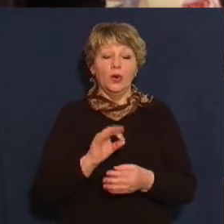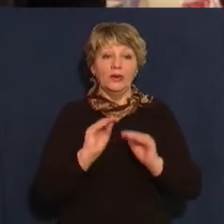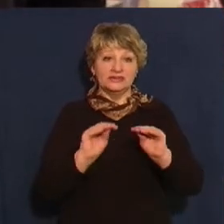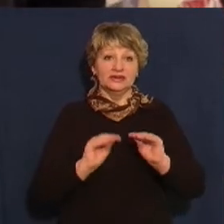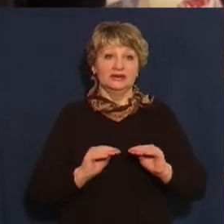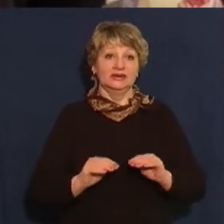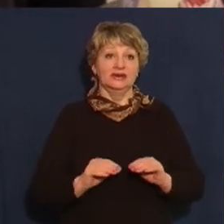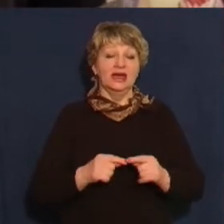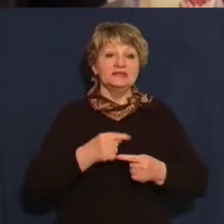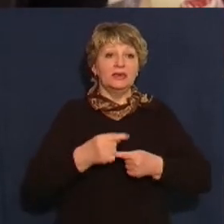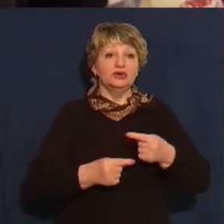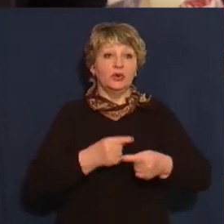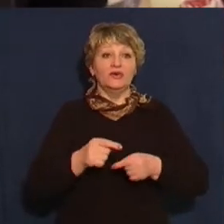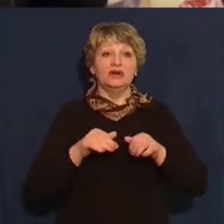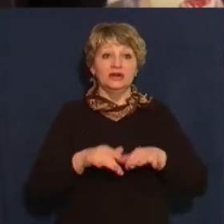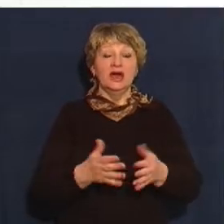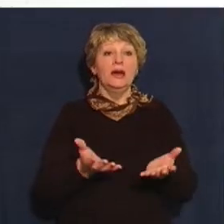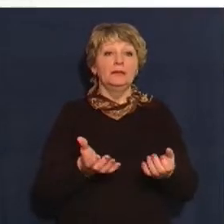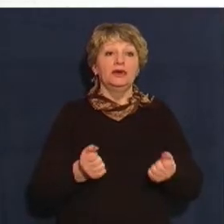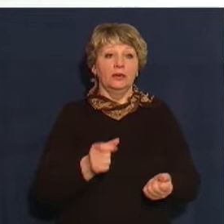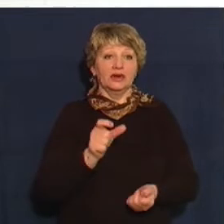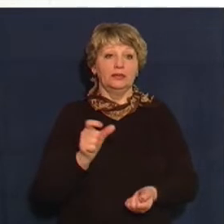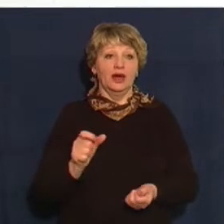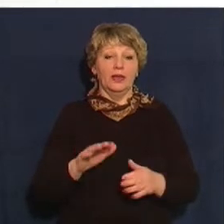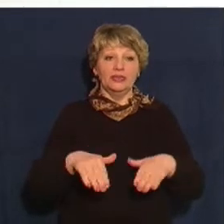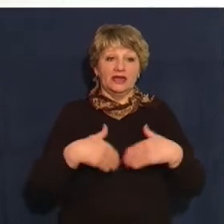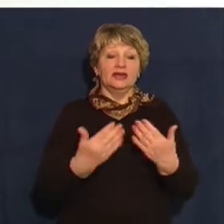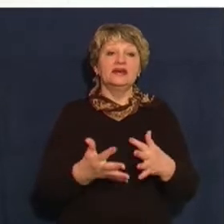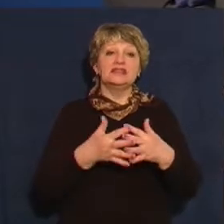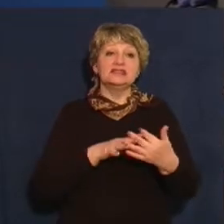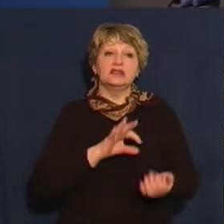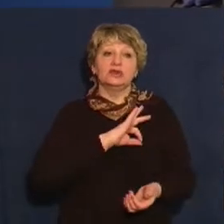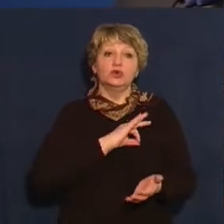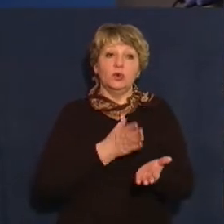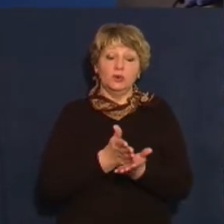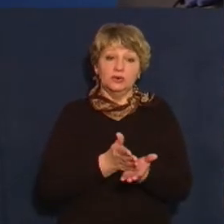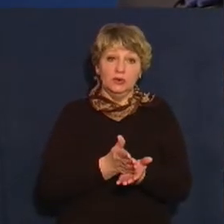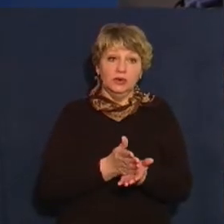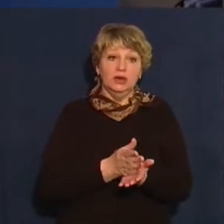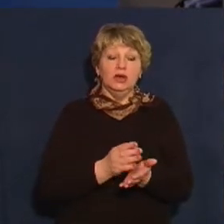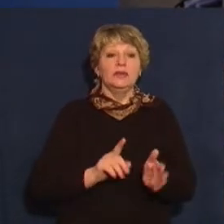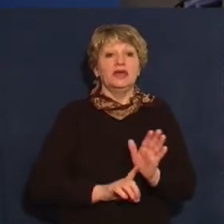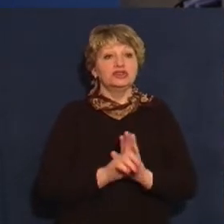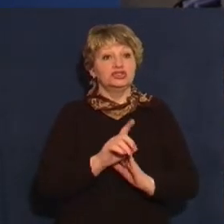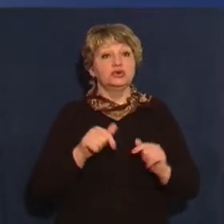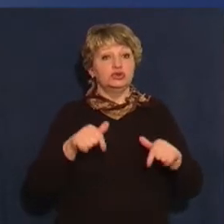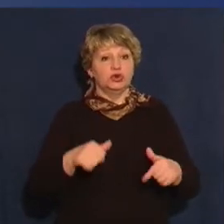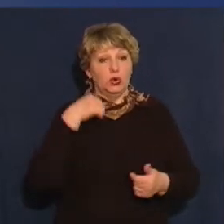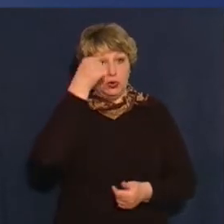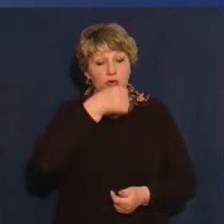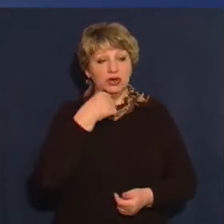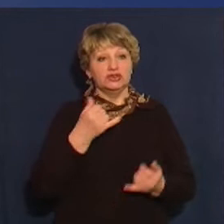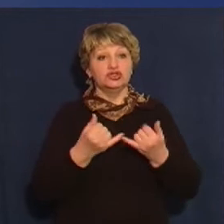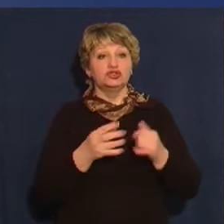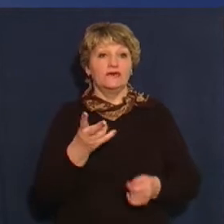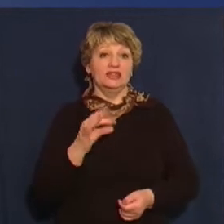справ, прийом громадян. Надавати селянам нотаріальні послуги Олександр Стоянов почне цьогоріч у жовтні. Ольга